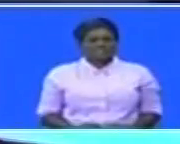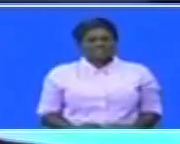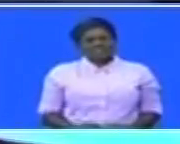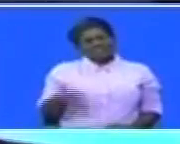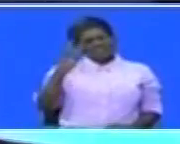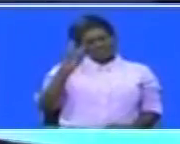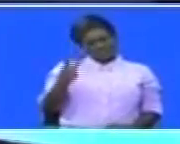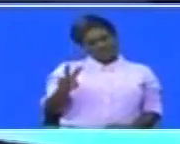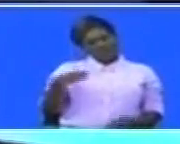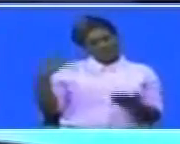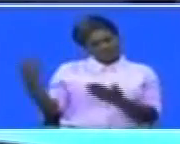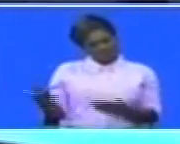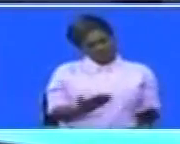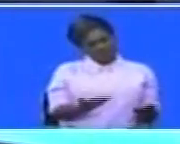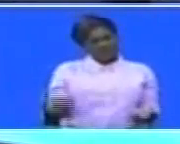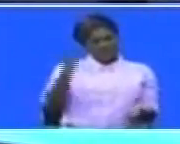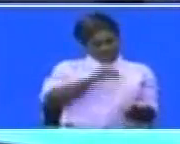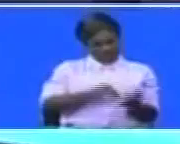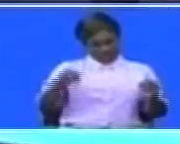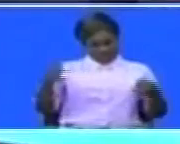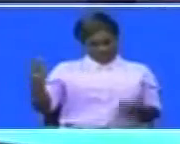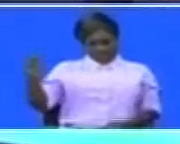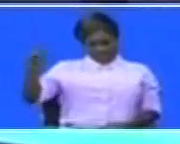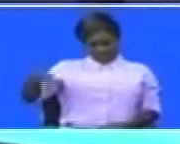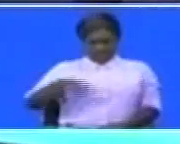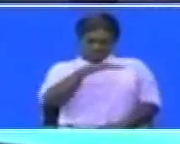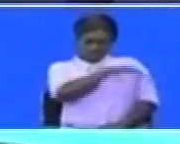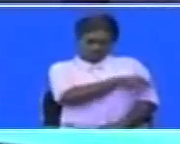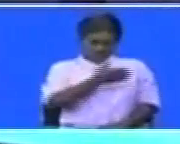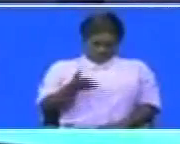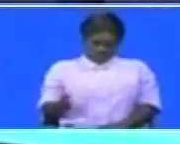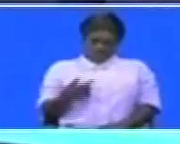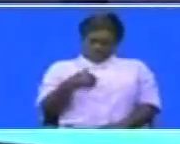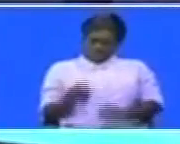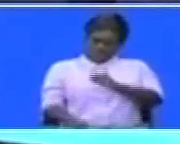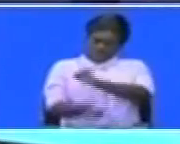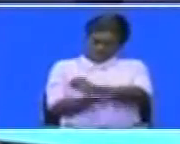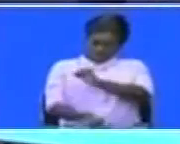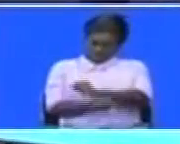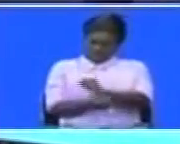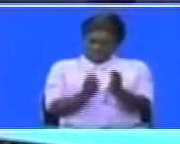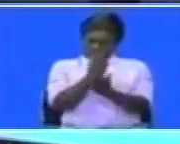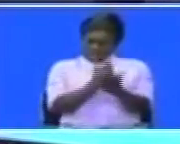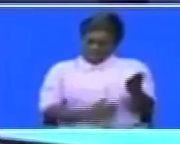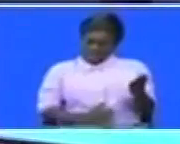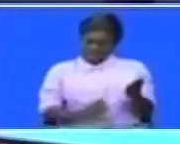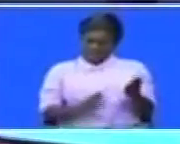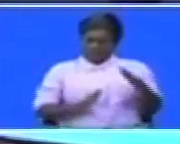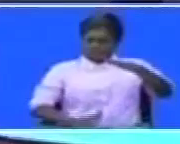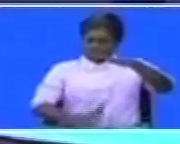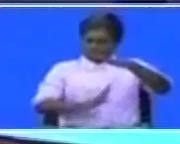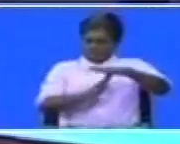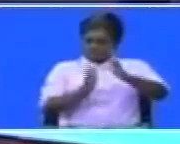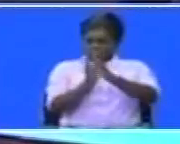Na mtazamaji, karibu tena kwenye taarifa za KTN leo jioni hii, ili niweze kukuarifu na baadhi ya mambo tu ambayo tuliapa